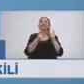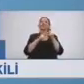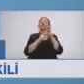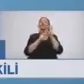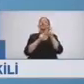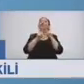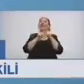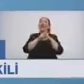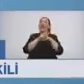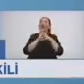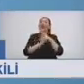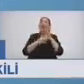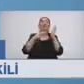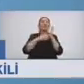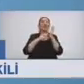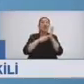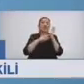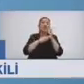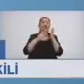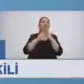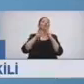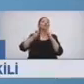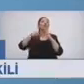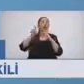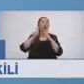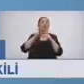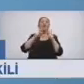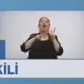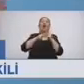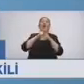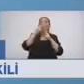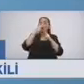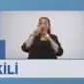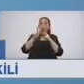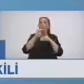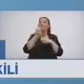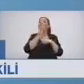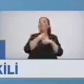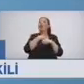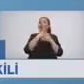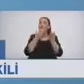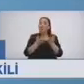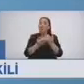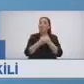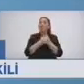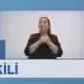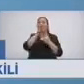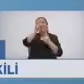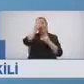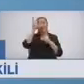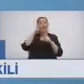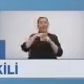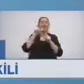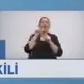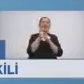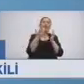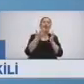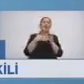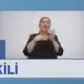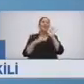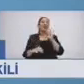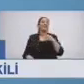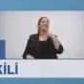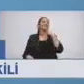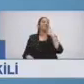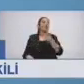Çatalca'yı, Büyükçekmece'yi, Arnavutköy'ü, Beykoz'u. Bakın, İstanbul'a katacağımız çok değer var. Ben her zaman söylüyorum, bu